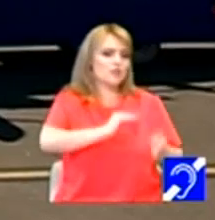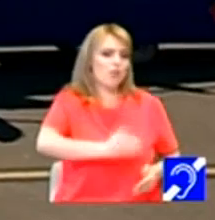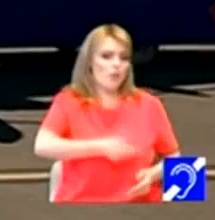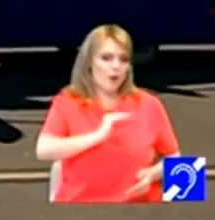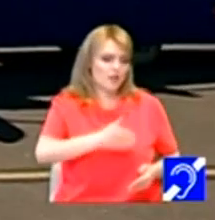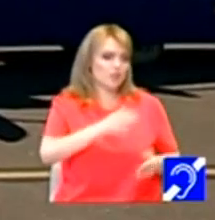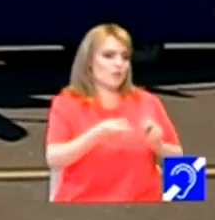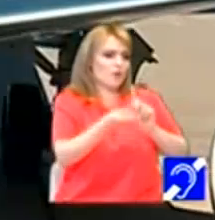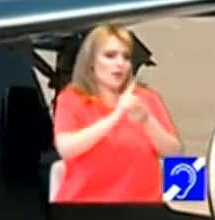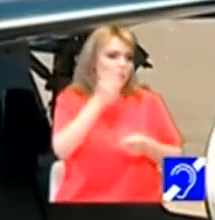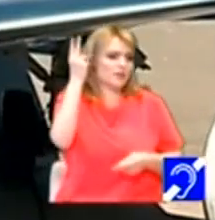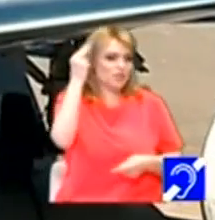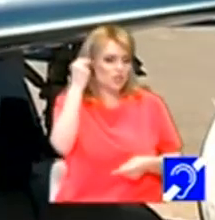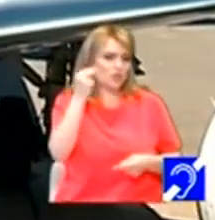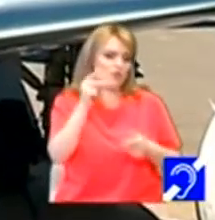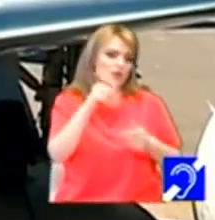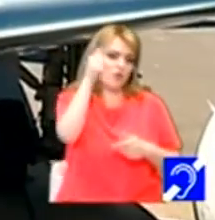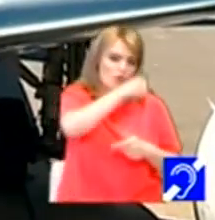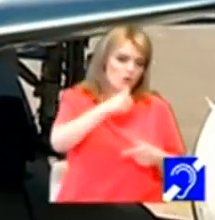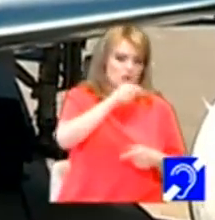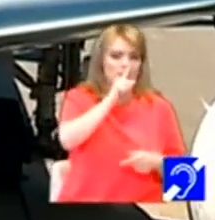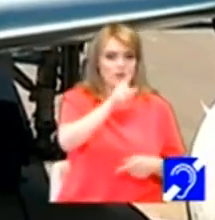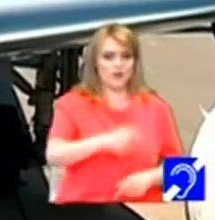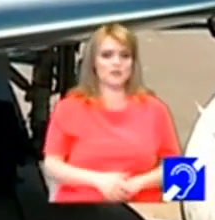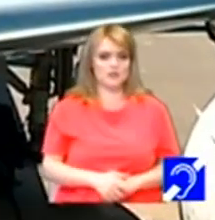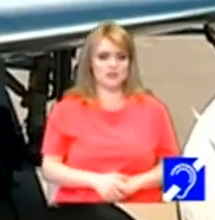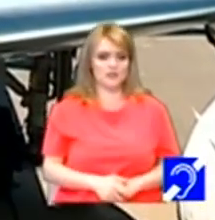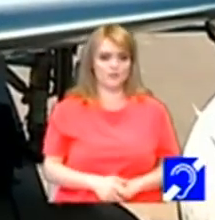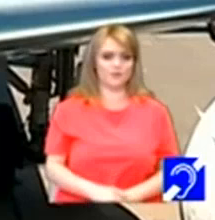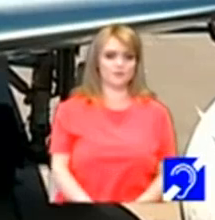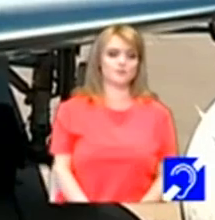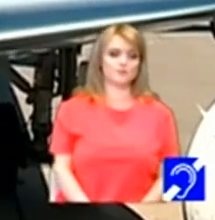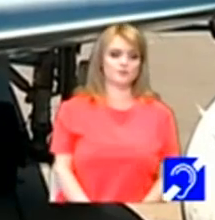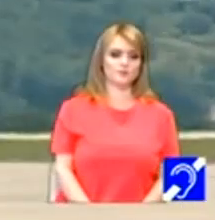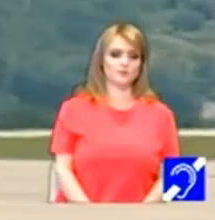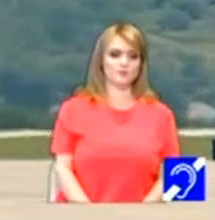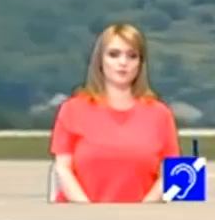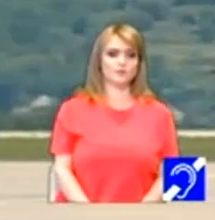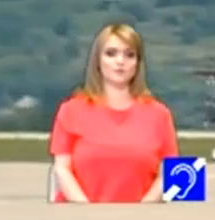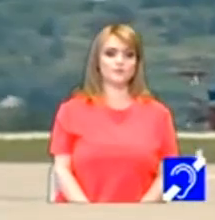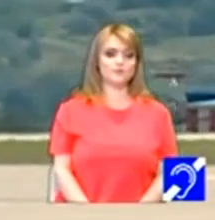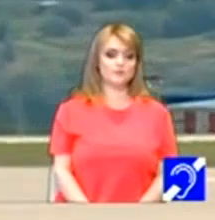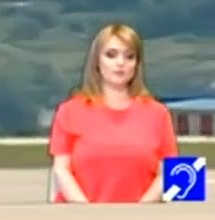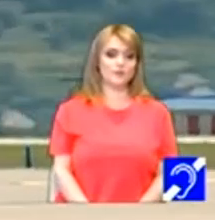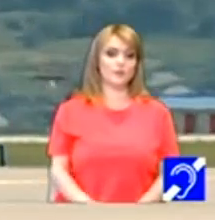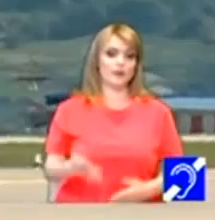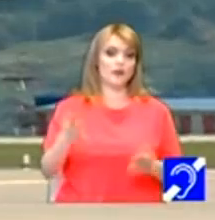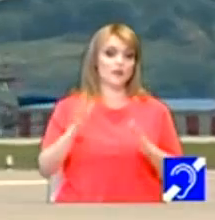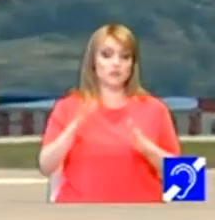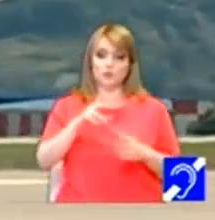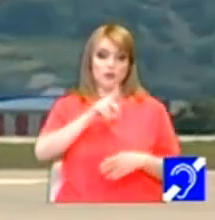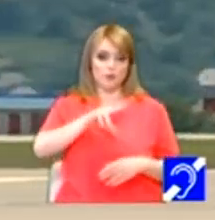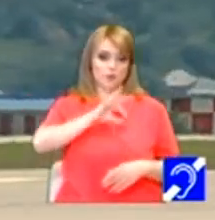clienților valoarea voucherului în cel mult 14 zile de la încheierea perioadei de valabilitate, în cazul în care acesta nu a fost folosit.